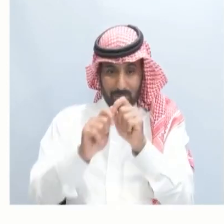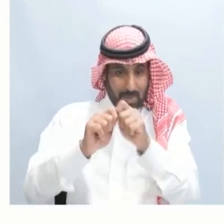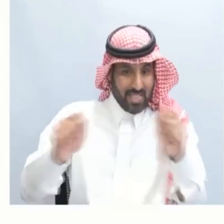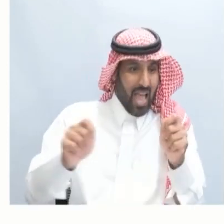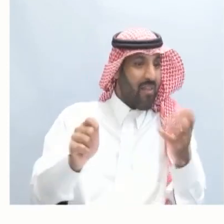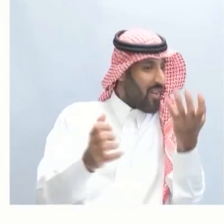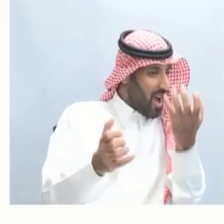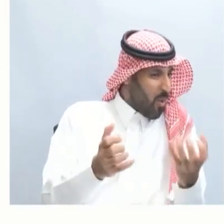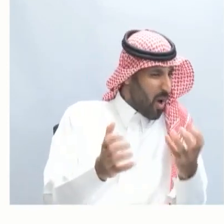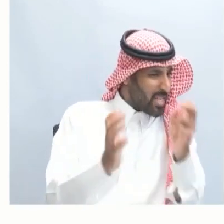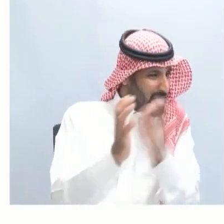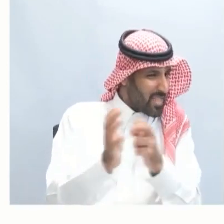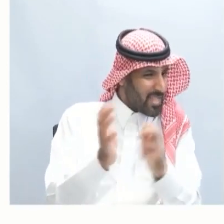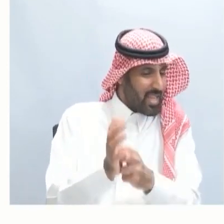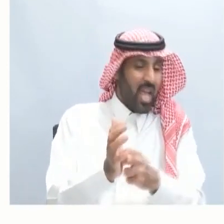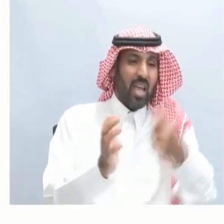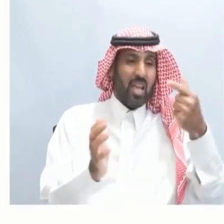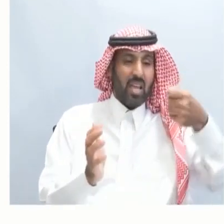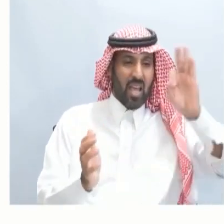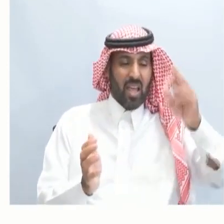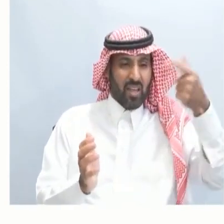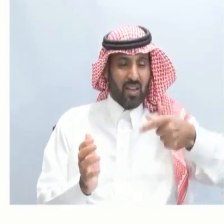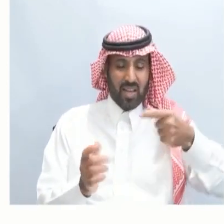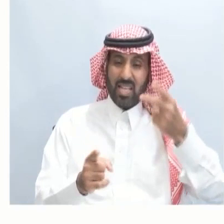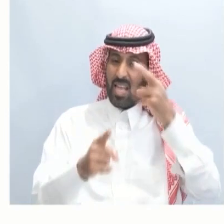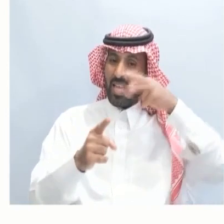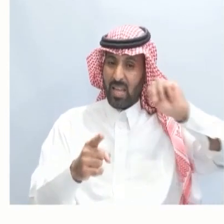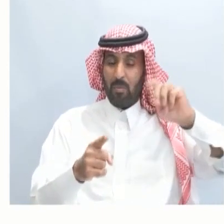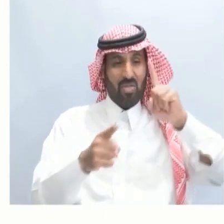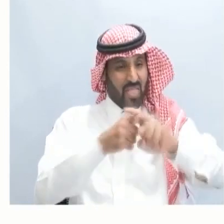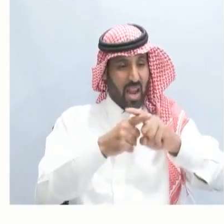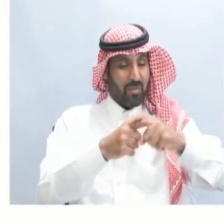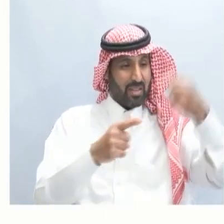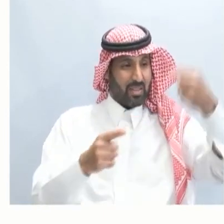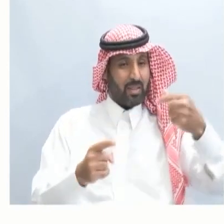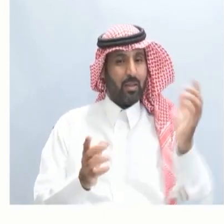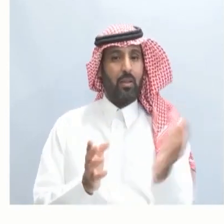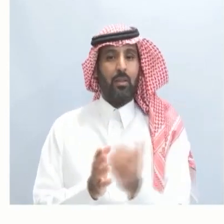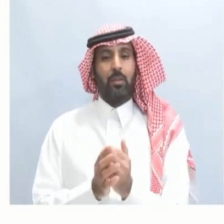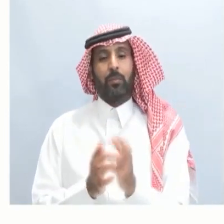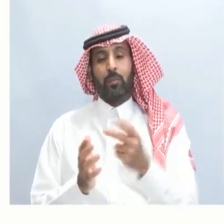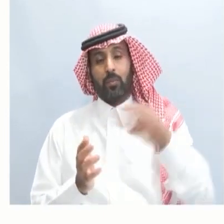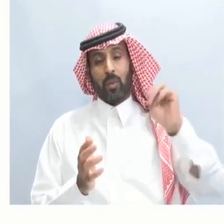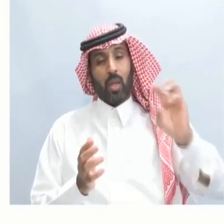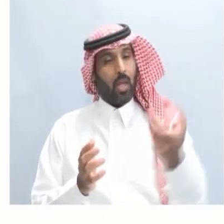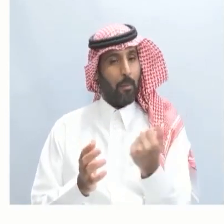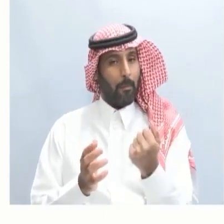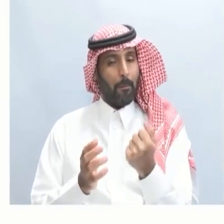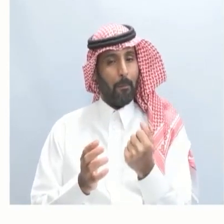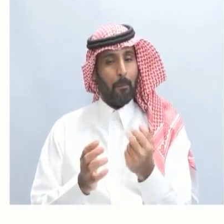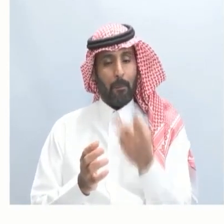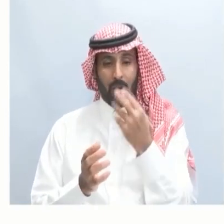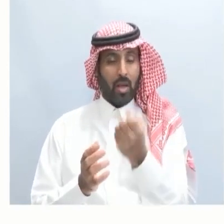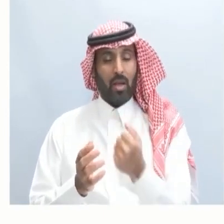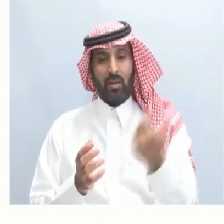الوزن او قانون الوزن اف جي تساوي ام مضروبه في الجي صح ولا لا طيب الام اوجدنا لا تستطيع ان